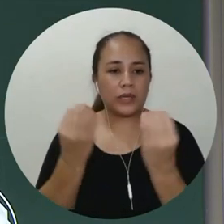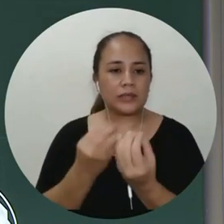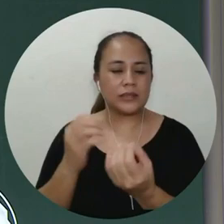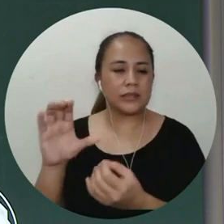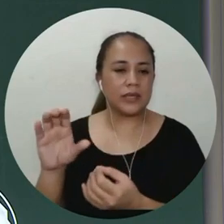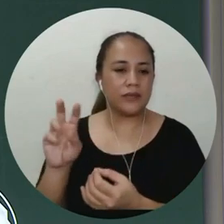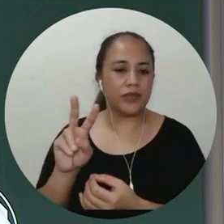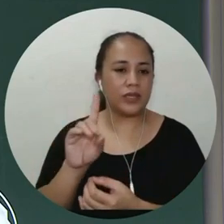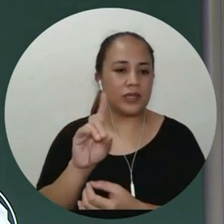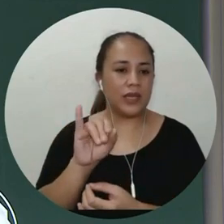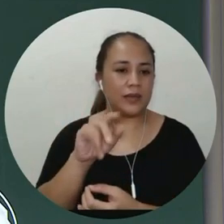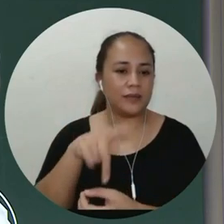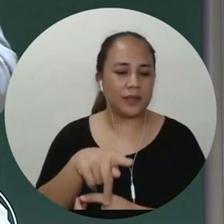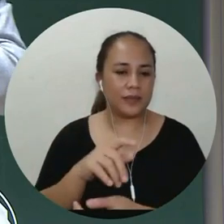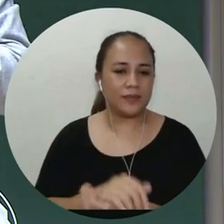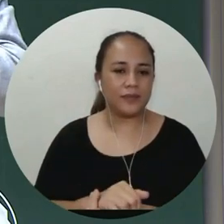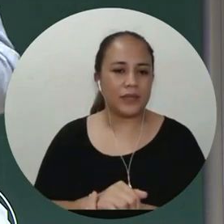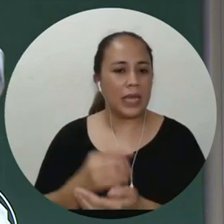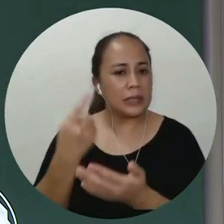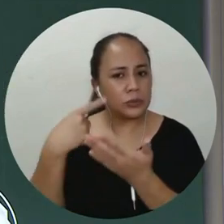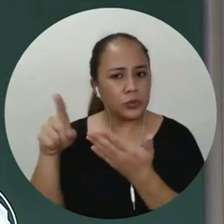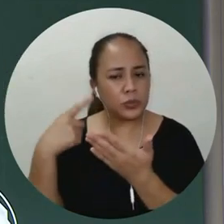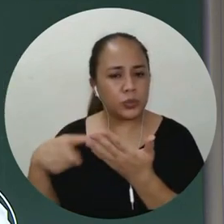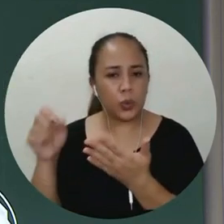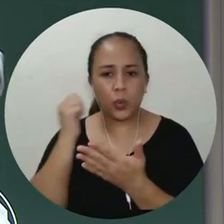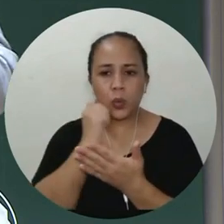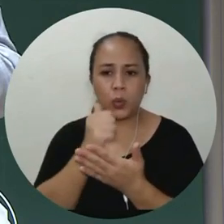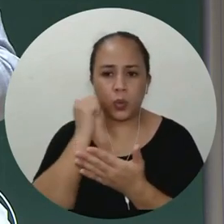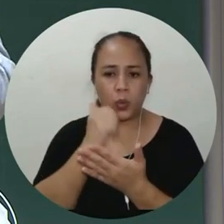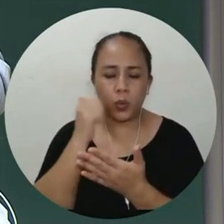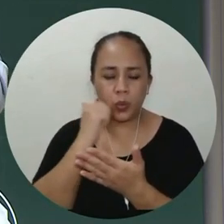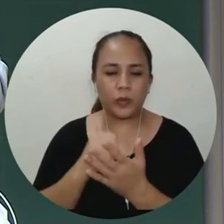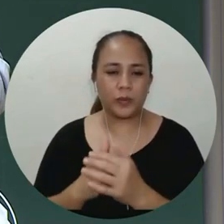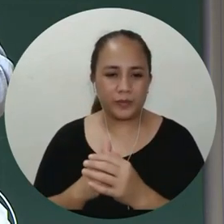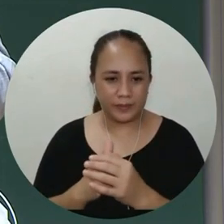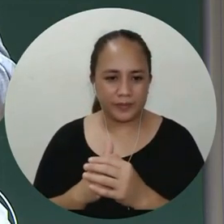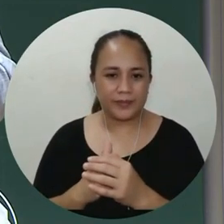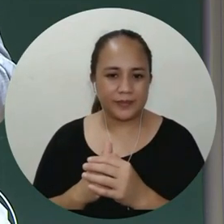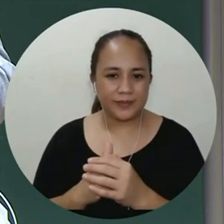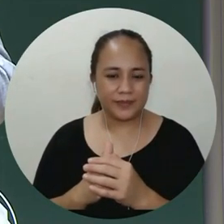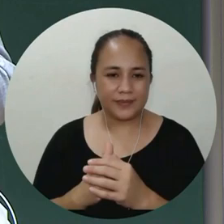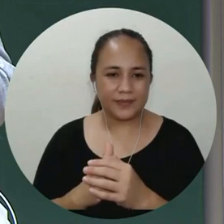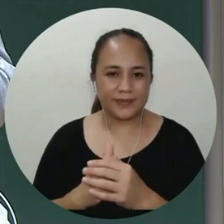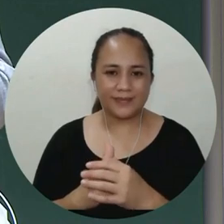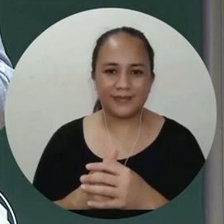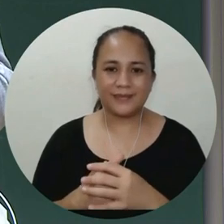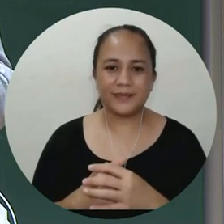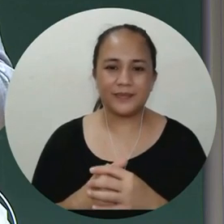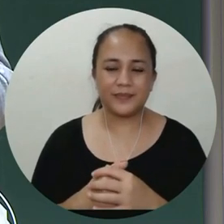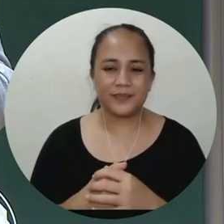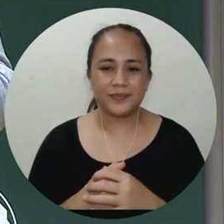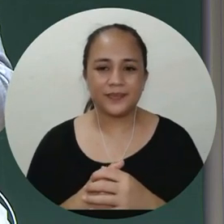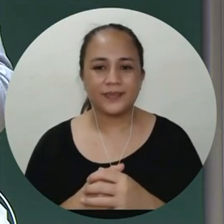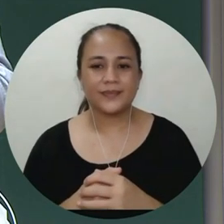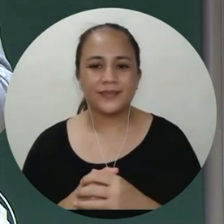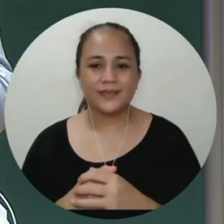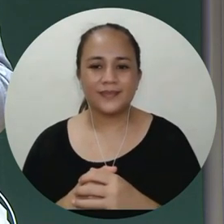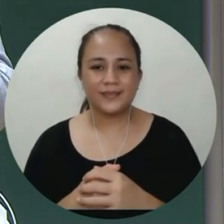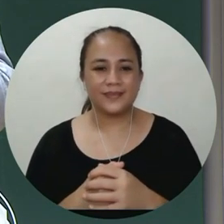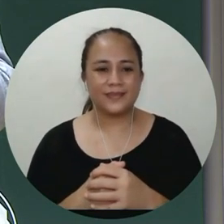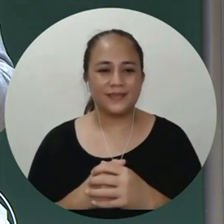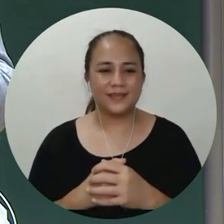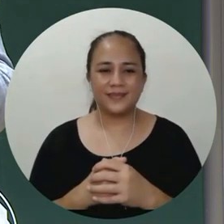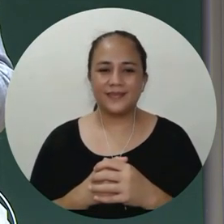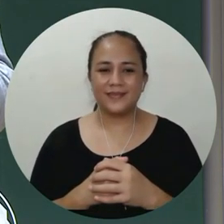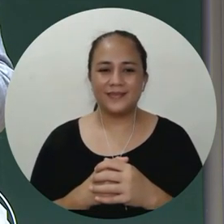매일 체크해 보세요. And check that every day. 저는 렘넌트 만나면 첫 마디가 너의 CVDIP가